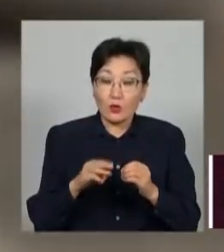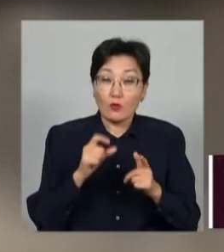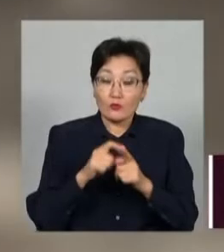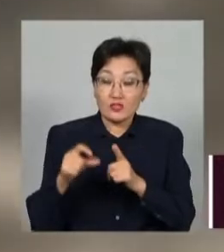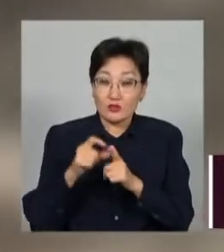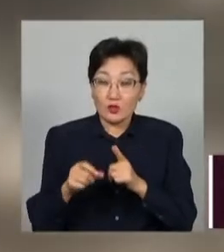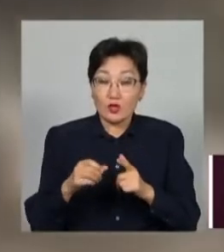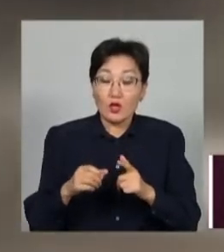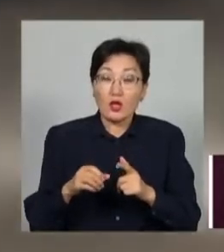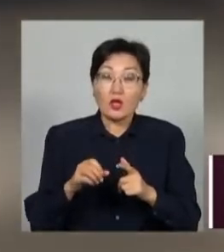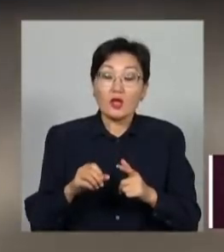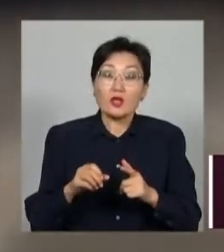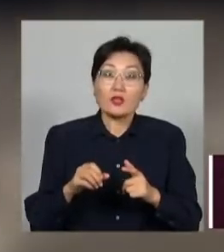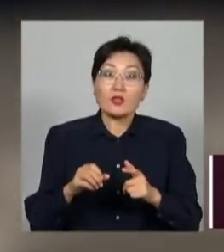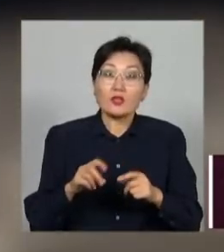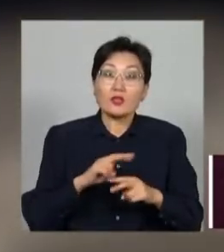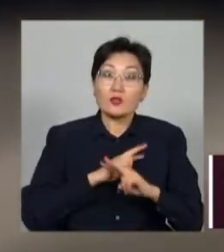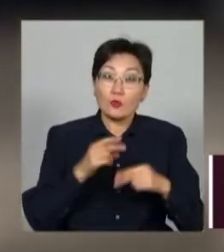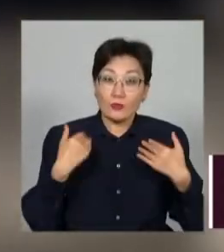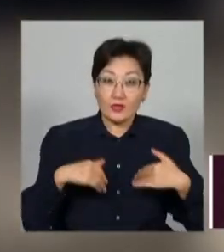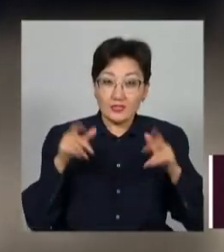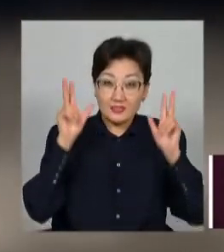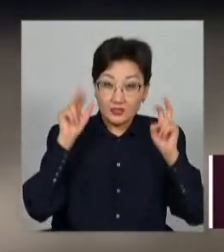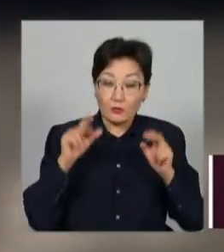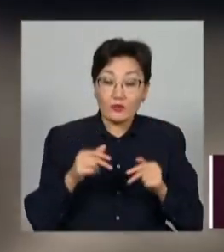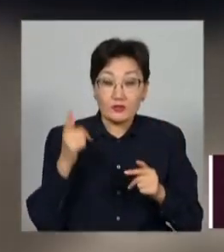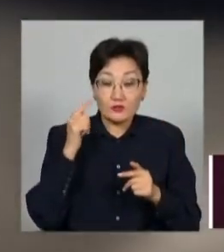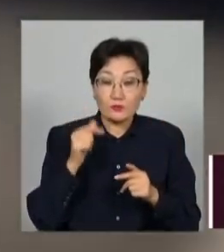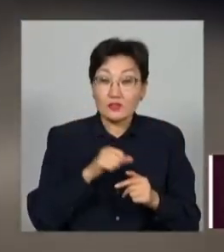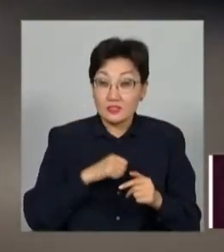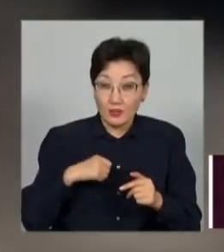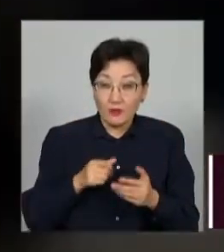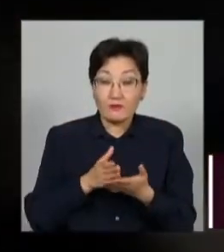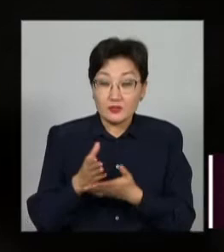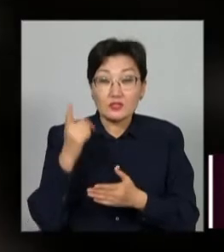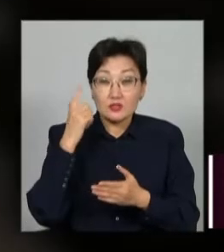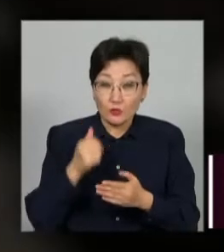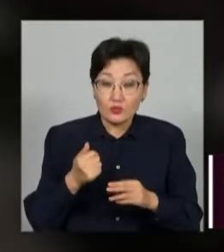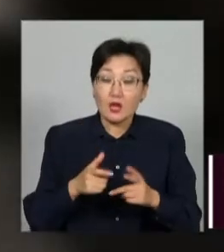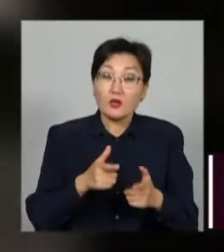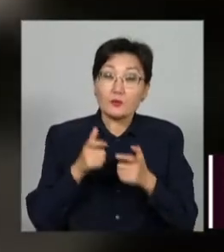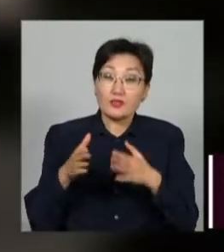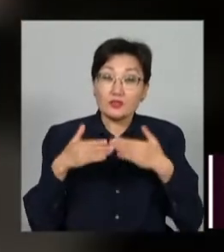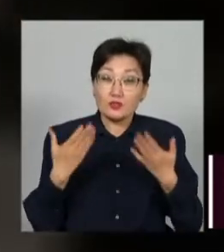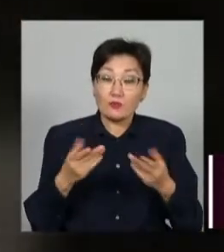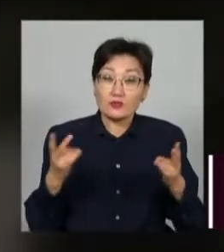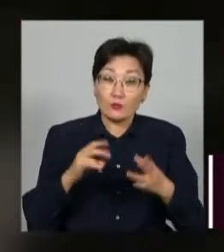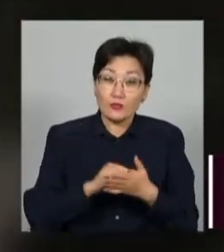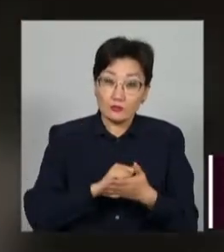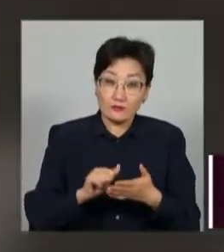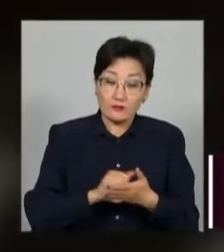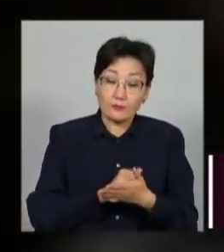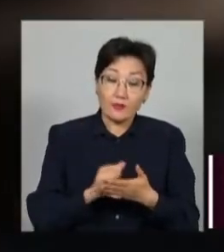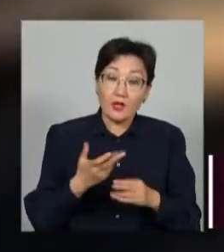и тушу степного зайца. По словам задержанных, они осознанно вышли на охоту, зная, что на оружие нет необходимых